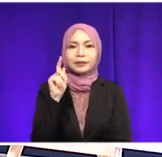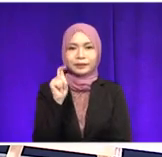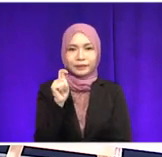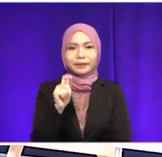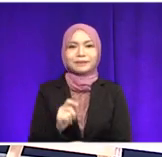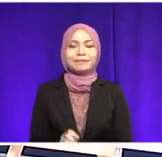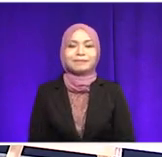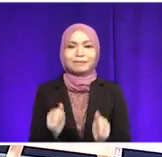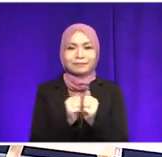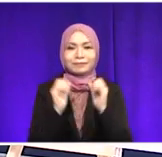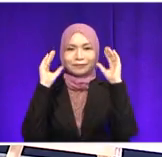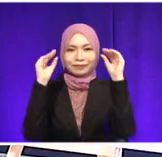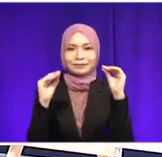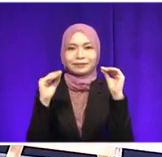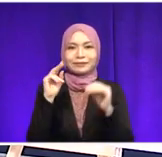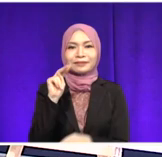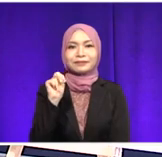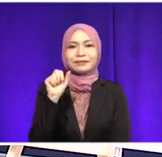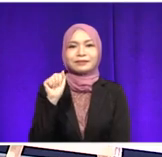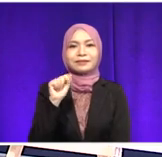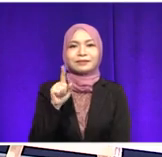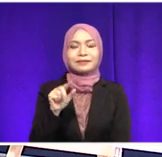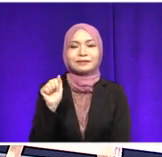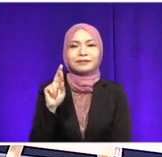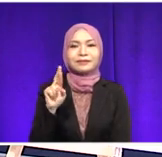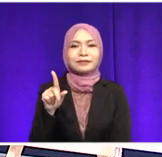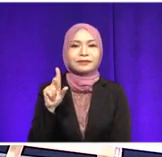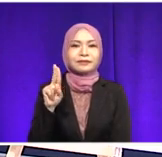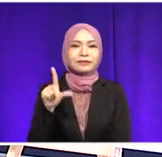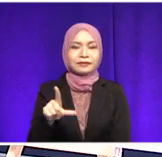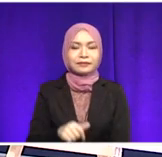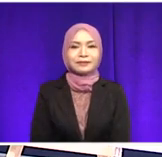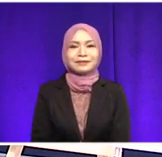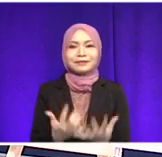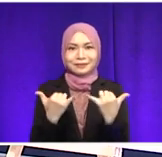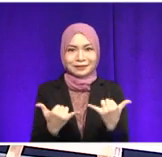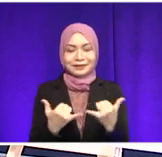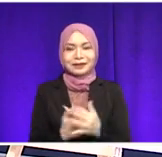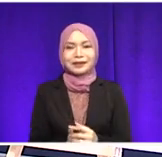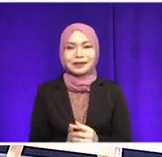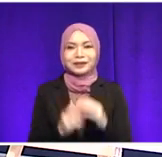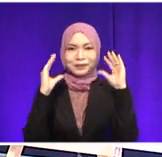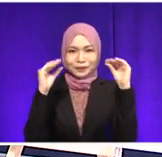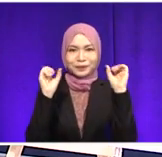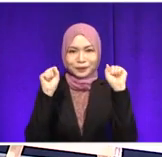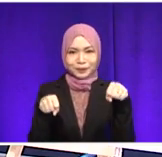teknologi bersama dengan Cu nazaru sekarang ini jadi untuk segmen kali ini mungkin